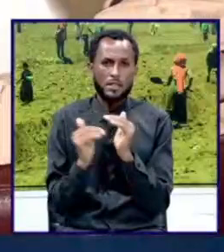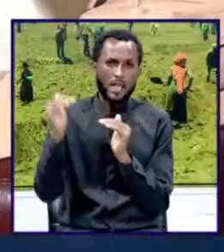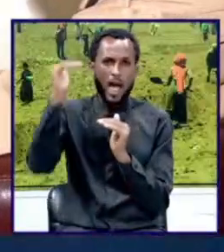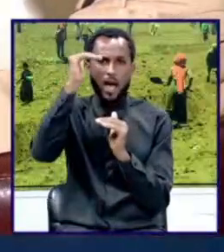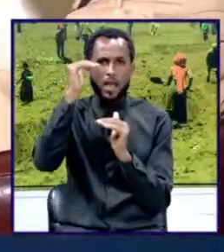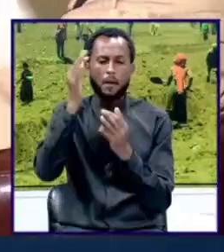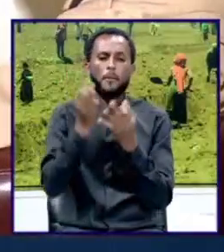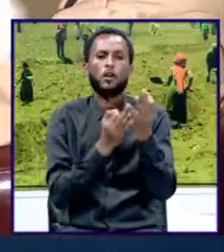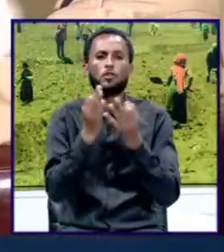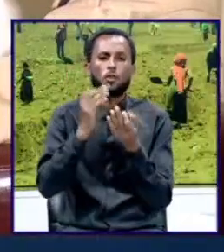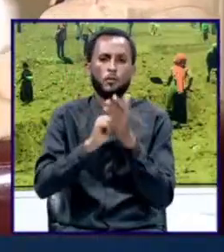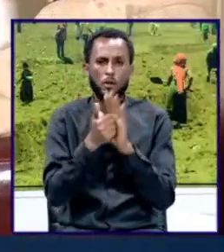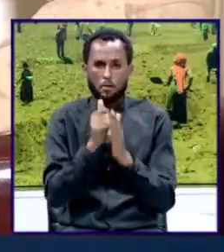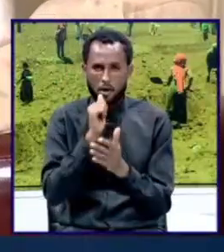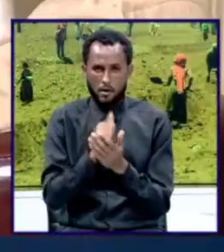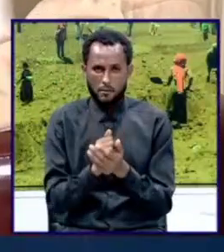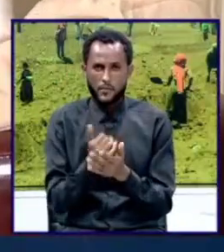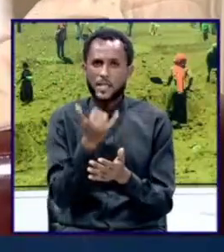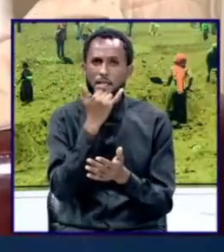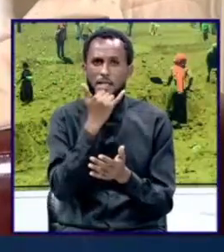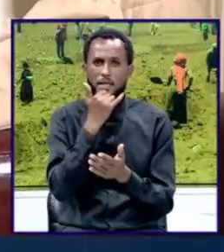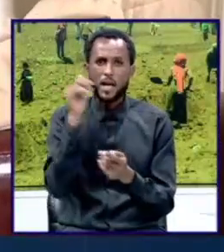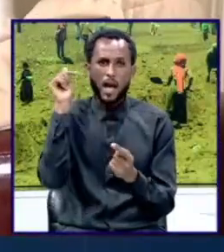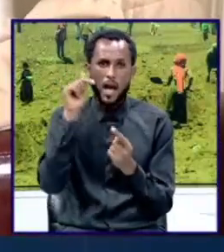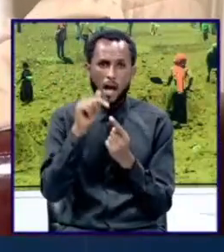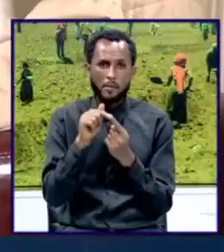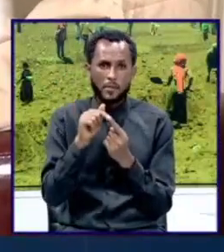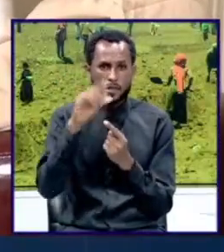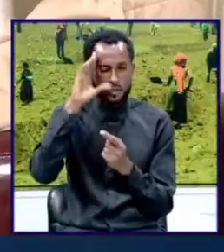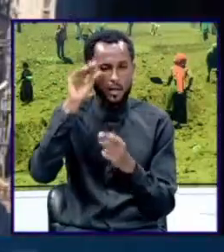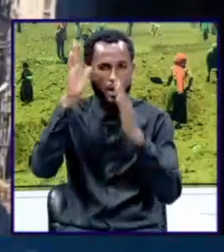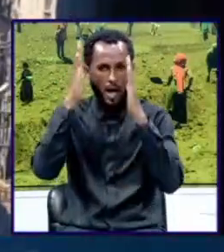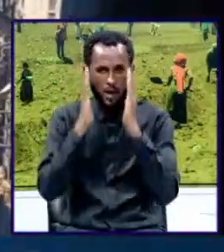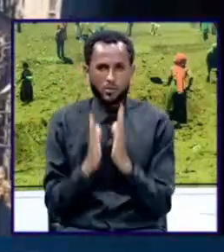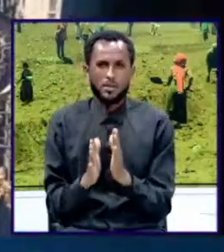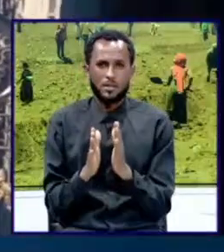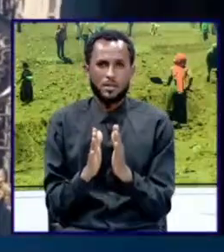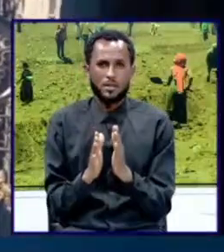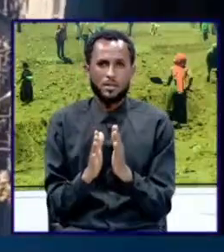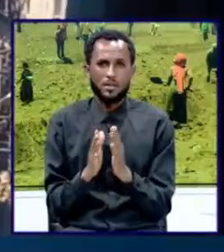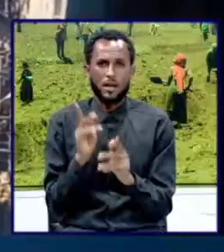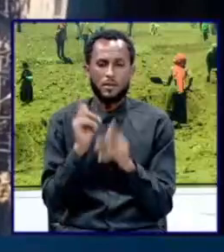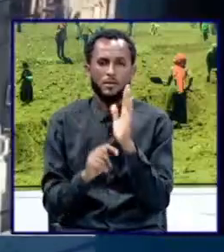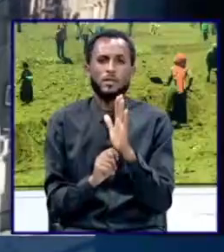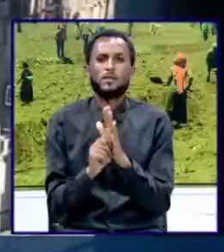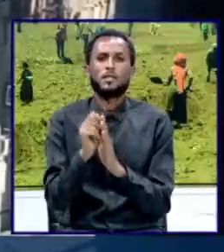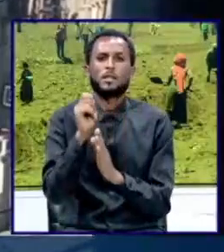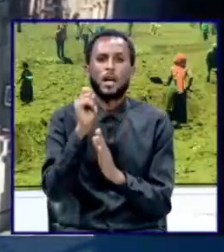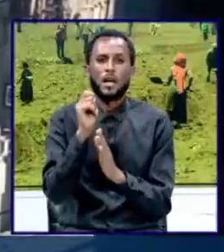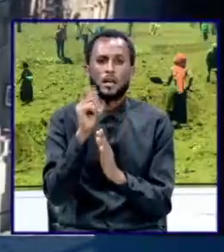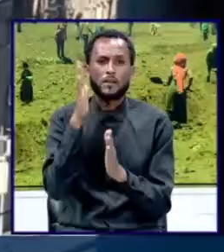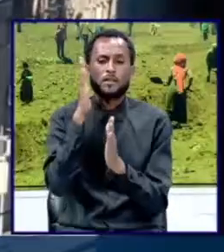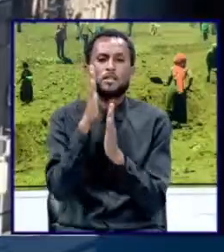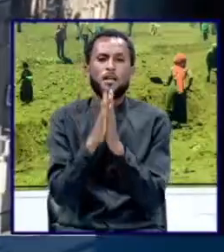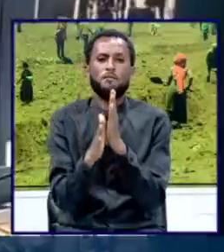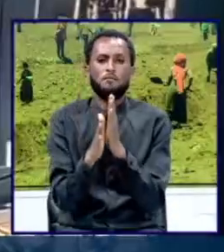ከዓ ገበን ኣብ ልዕሊ ሰብኣውነት ኣብ ልዕሊ ህዝቢ ትግራይ